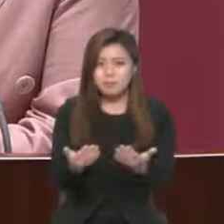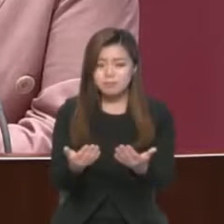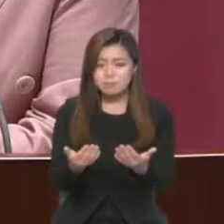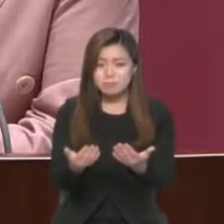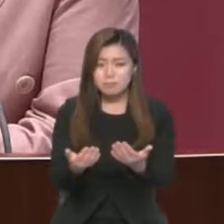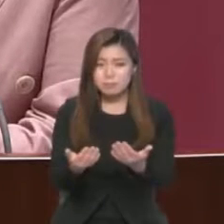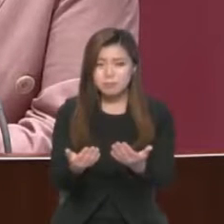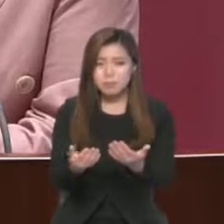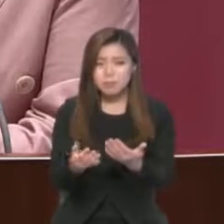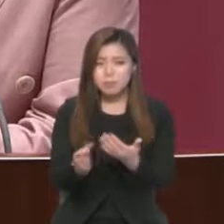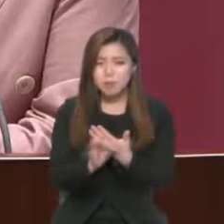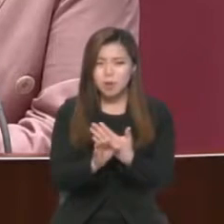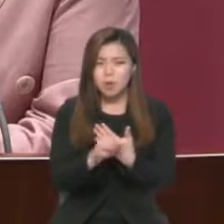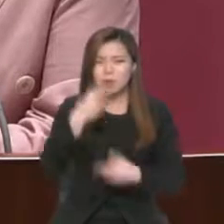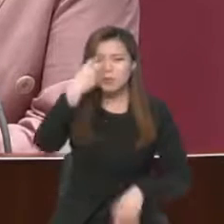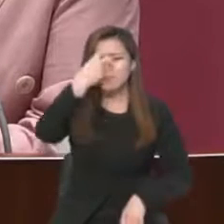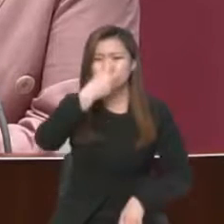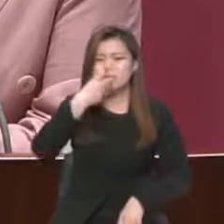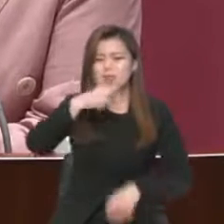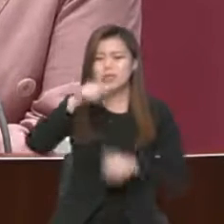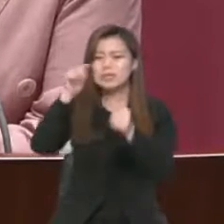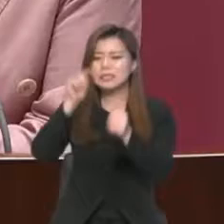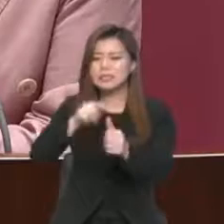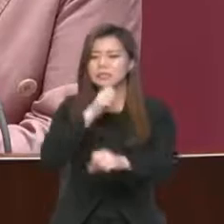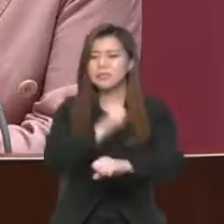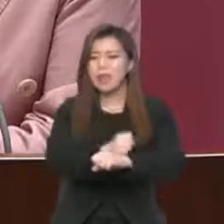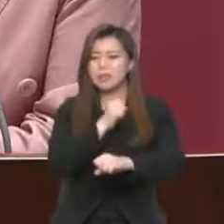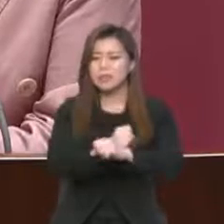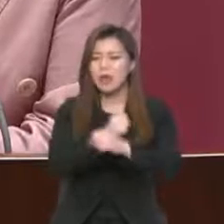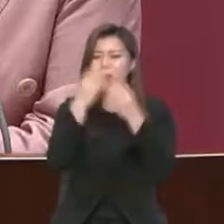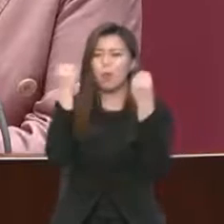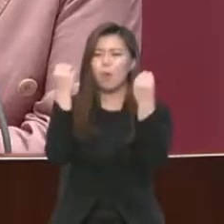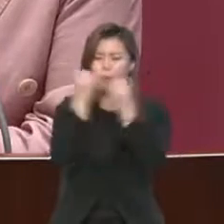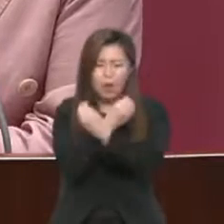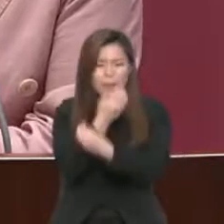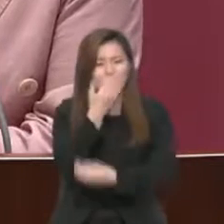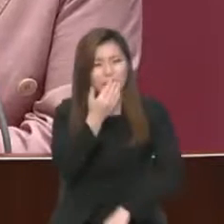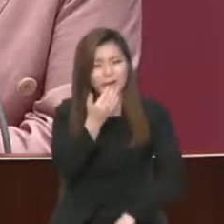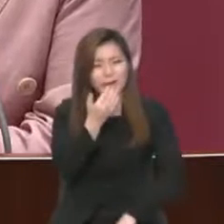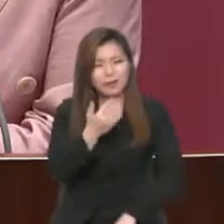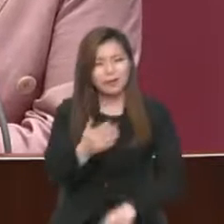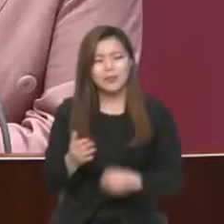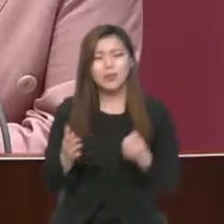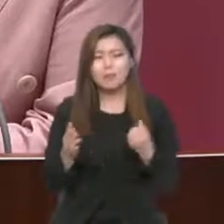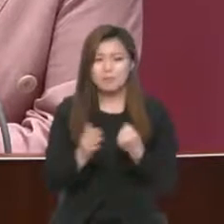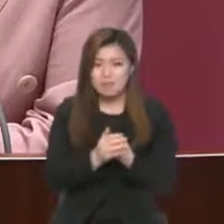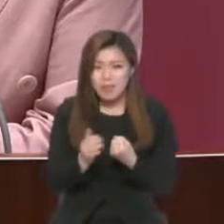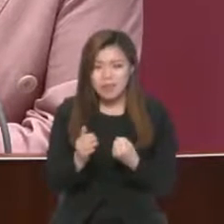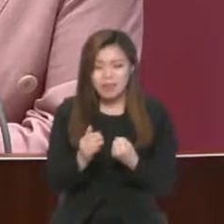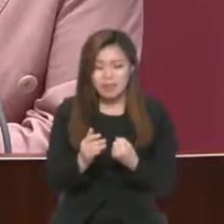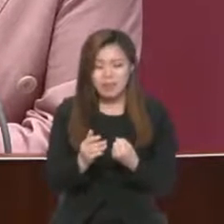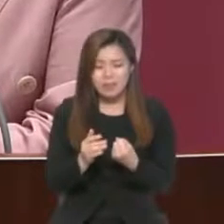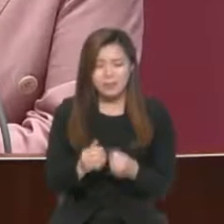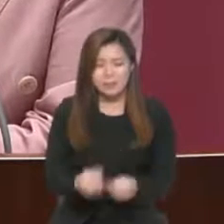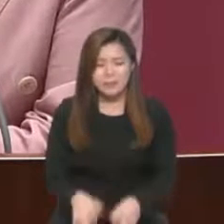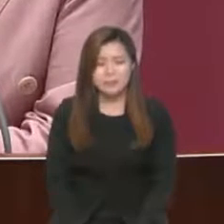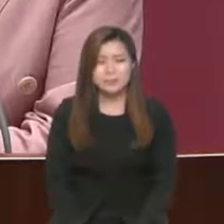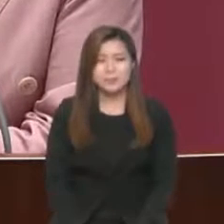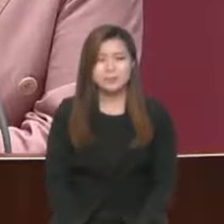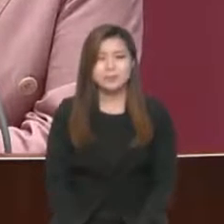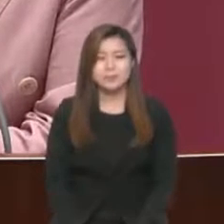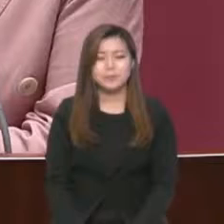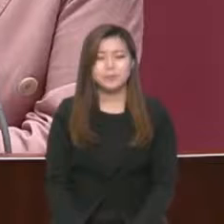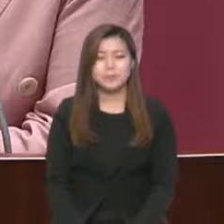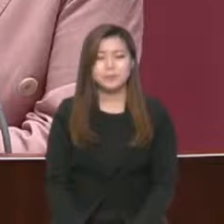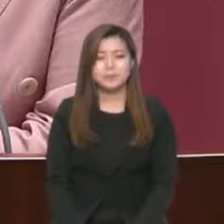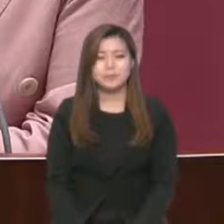말씀드리면 수사 지침을 내렸다라고 오해 살 수 있는 위치에 있지 않습니까? 그래서 그냥 의원님께서도 아까 말씀하시는 거